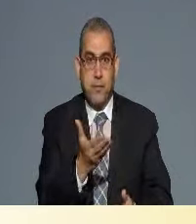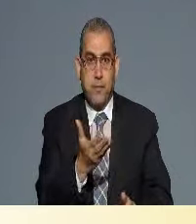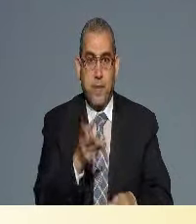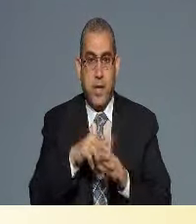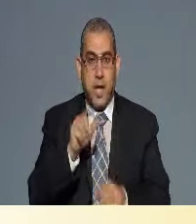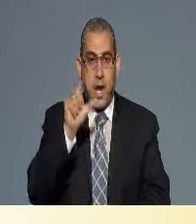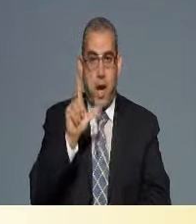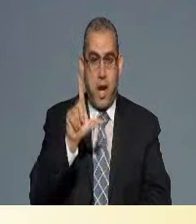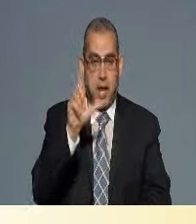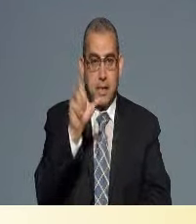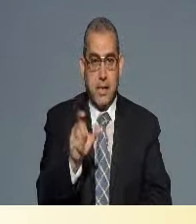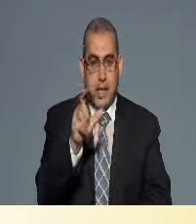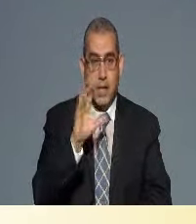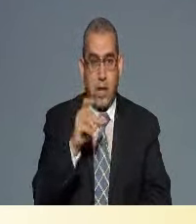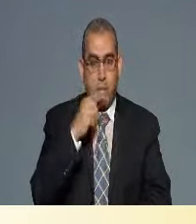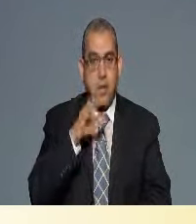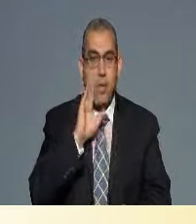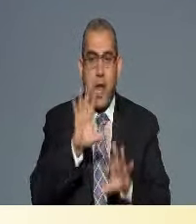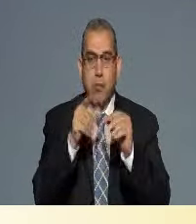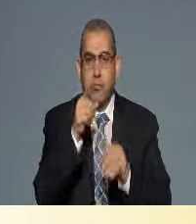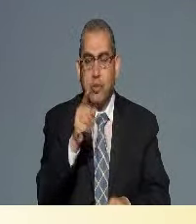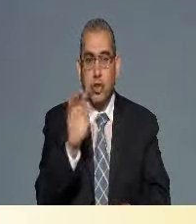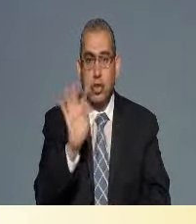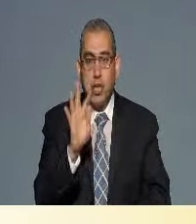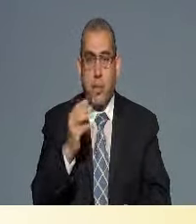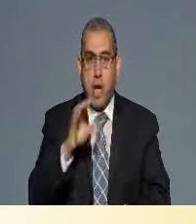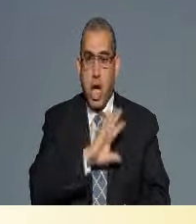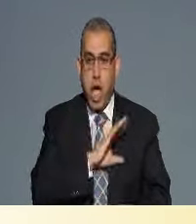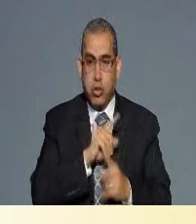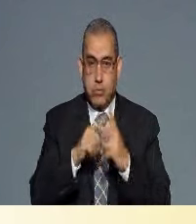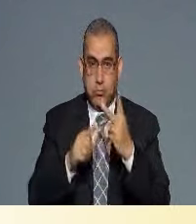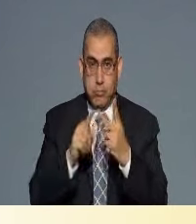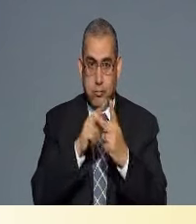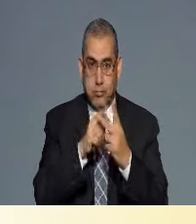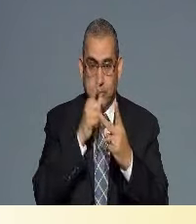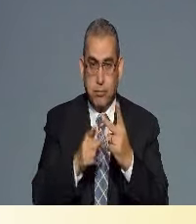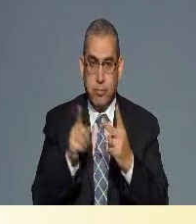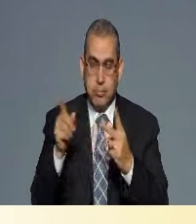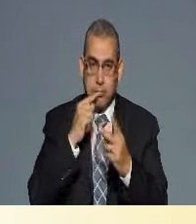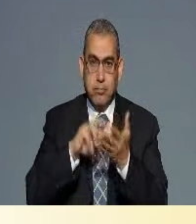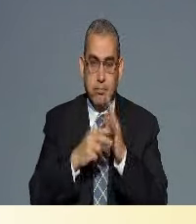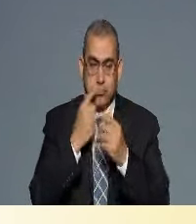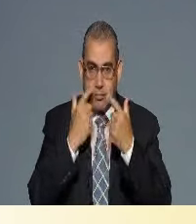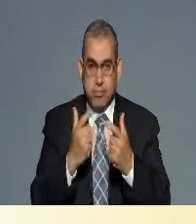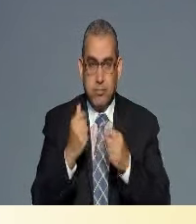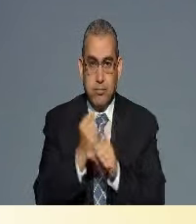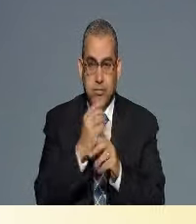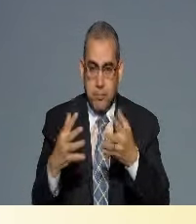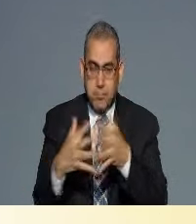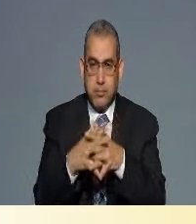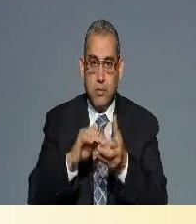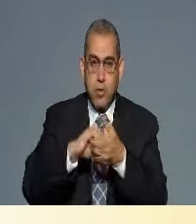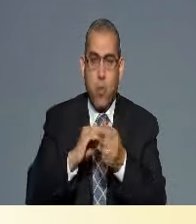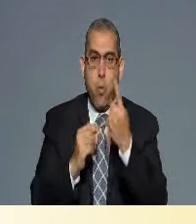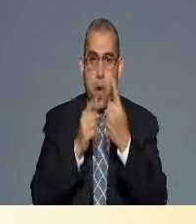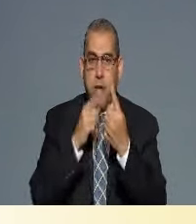الرئيس، تعلمنا من سيادتكم أن الشعب والقوات المسلحة منصهرون في بوتقة